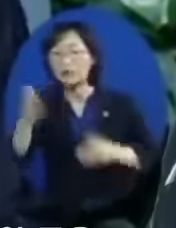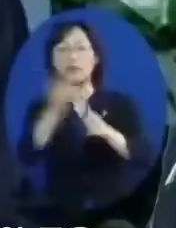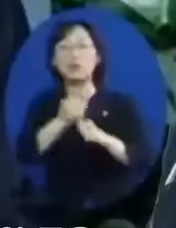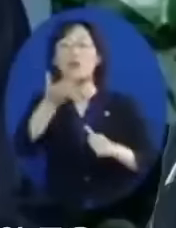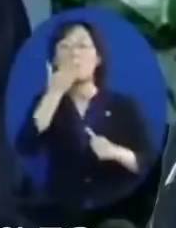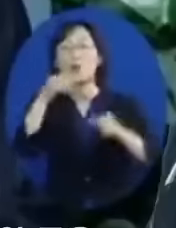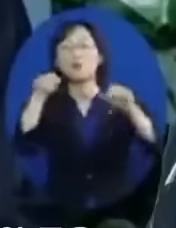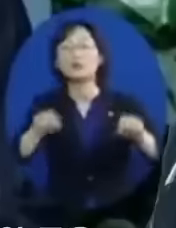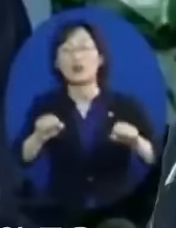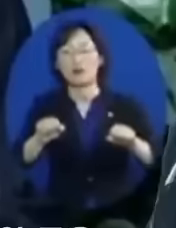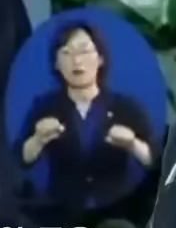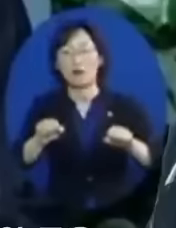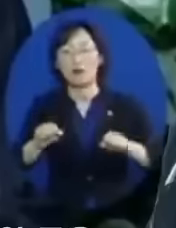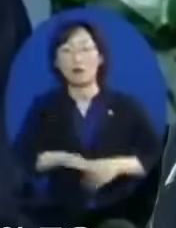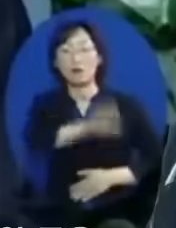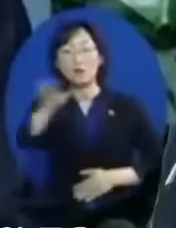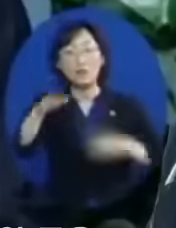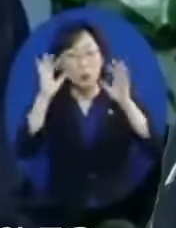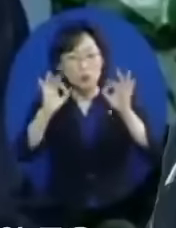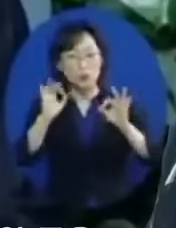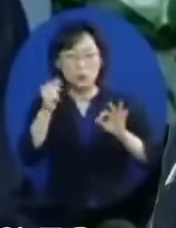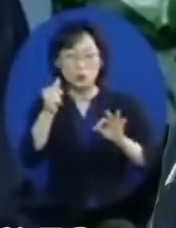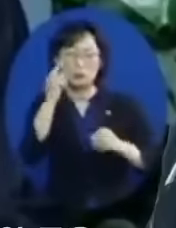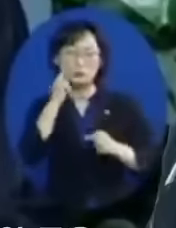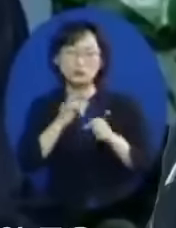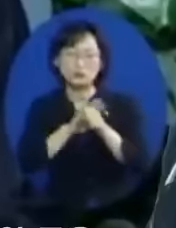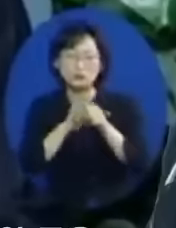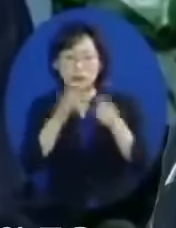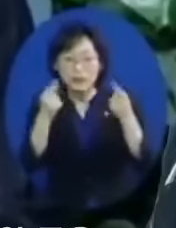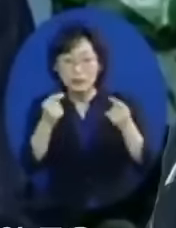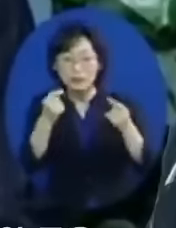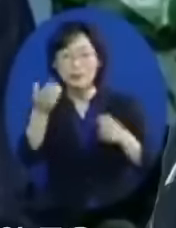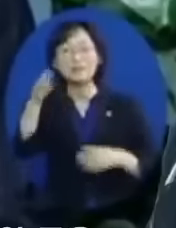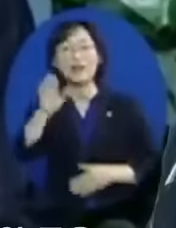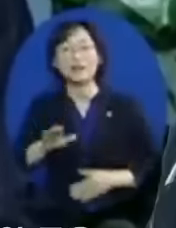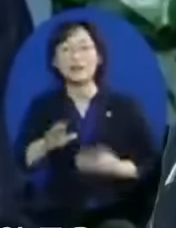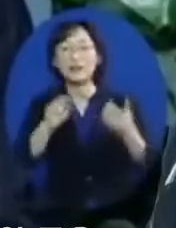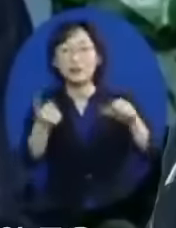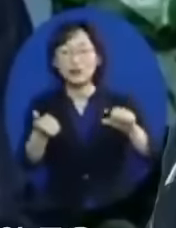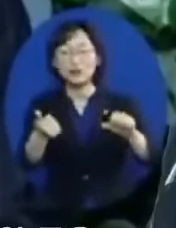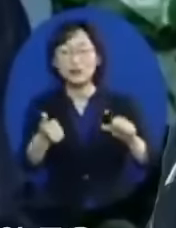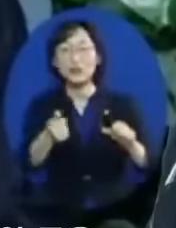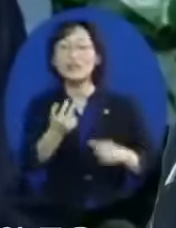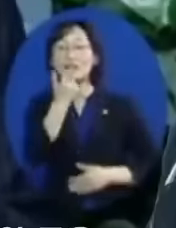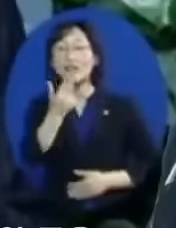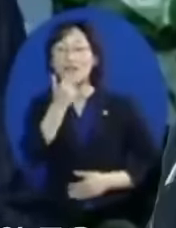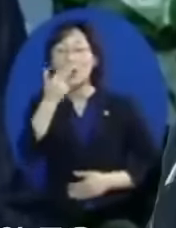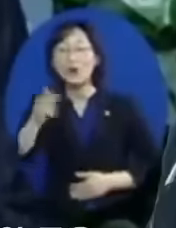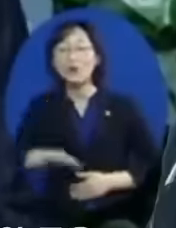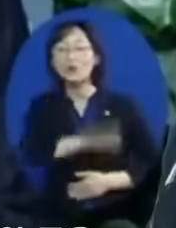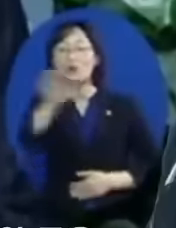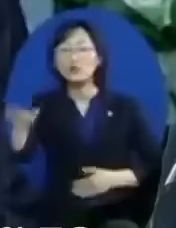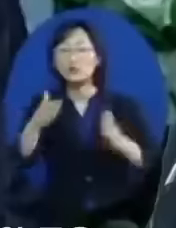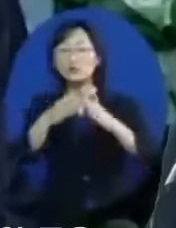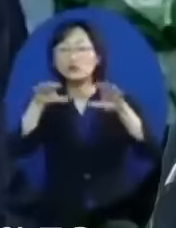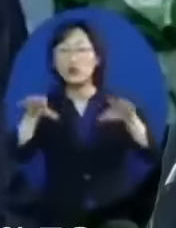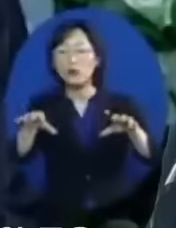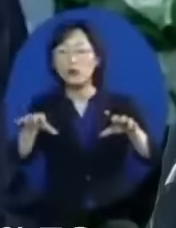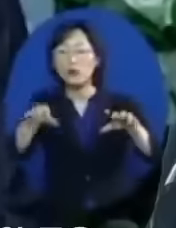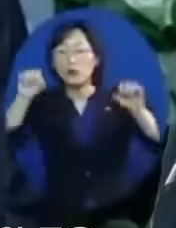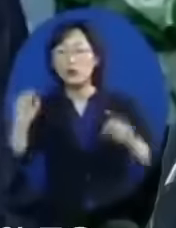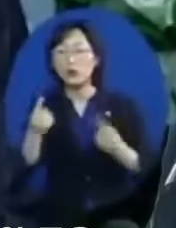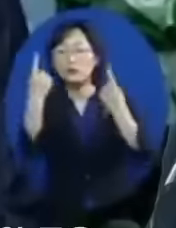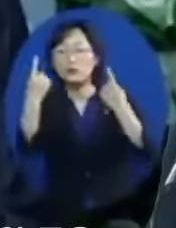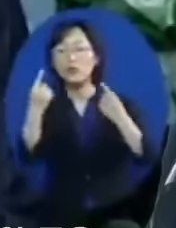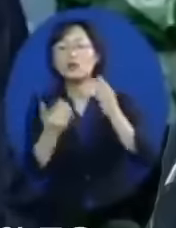것이 우리가 보기에는 좀 비극적인 것 같습니다만 죽음과 생명이 우리 주변에서 동시에 늘